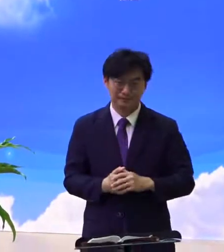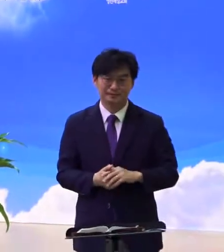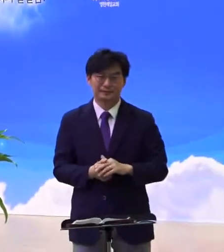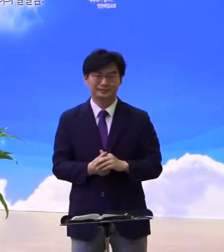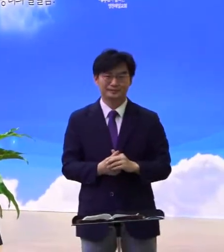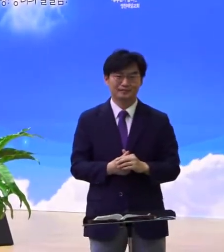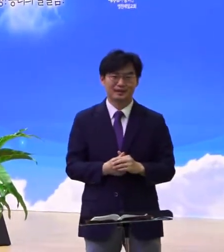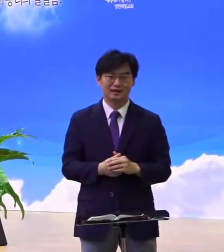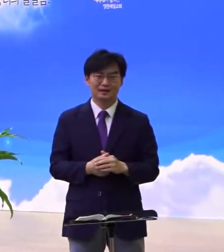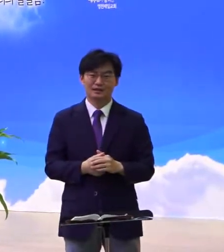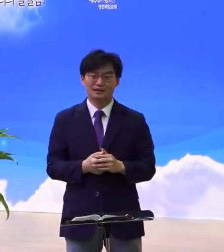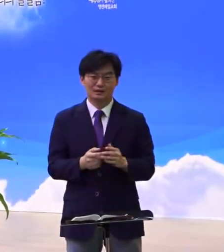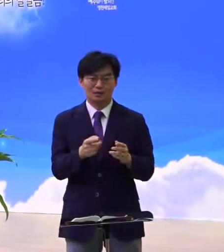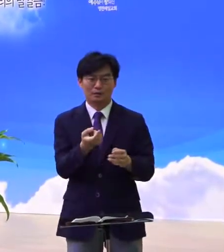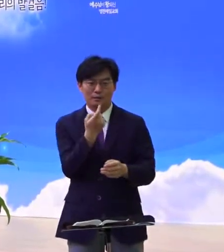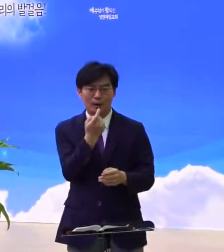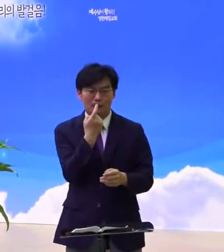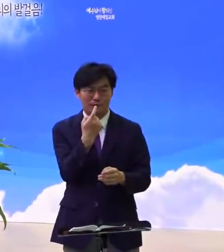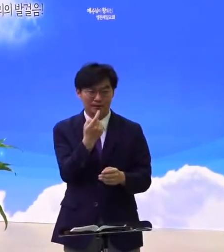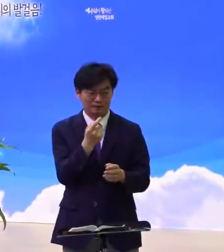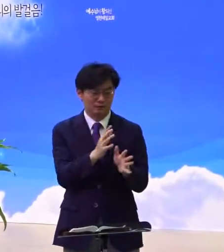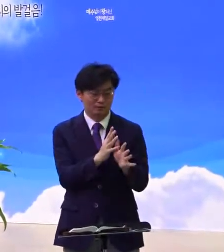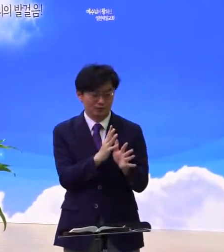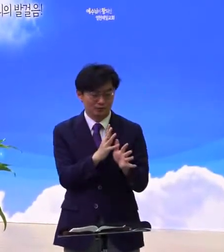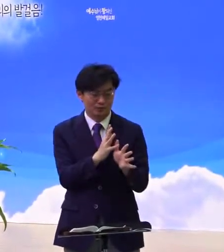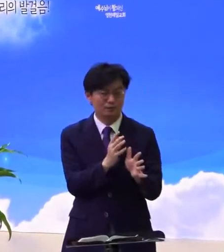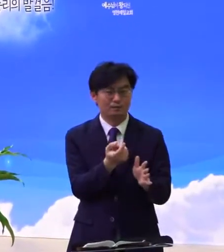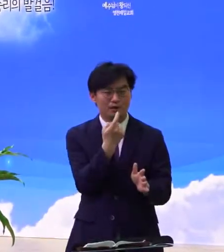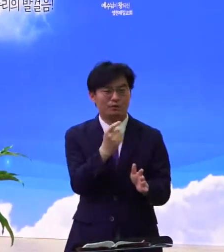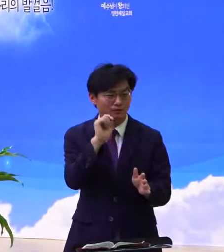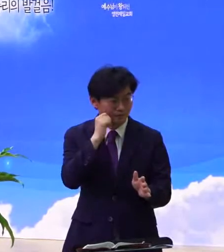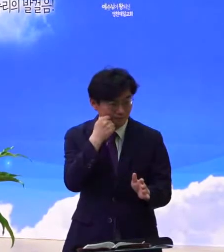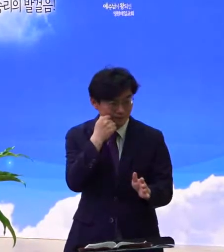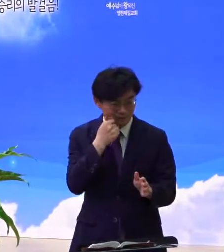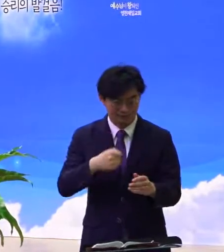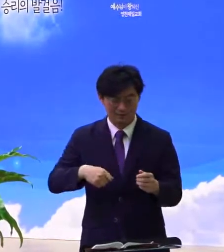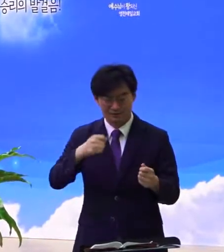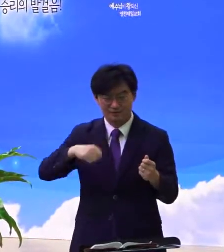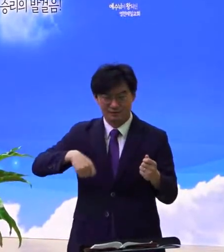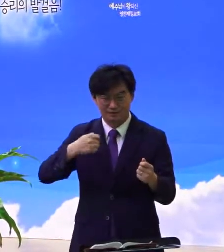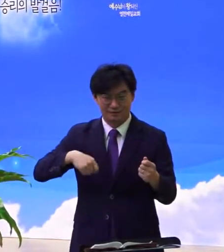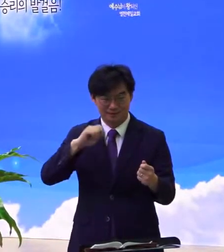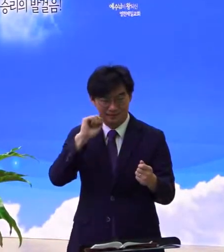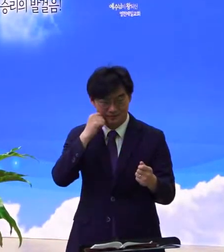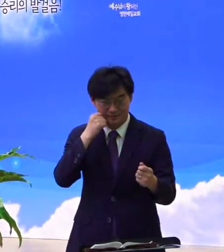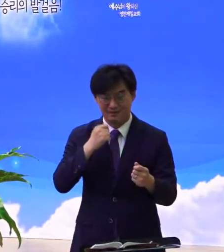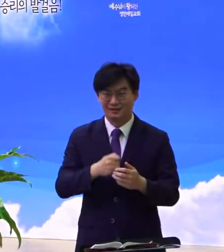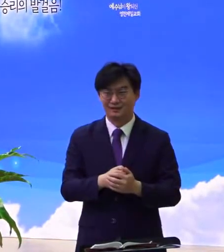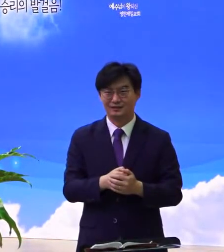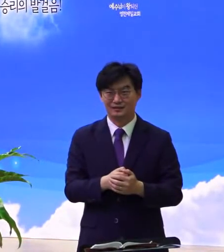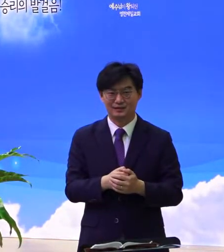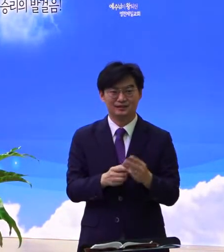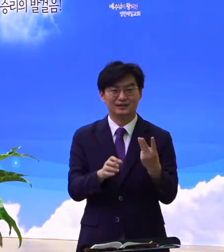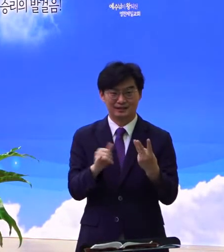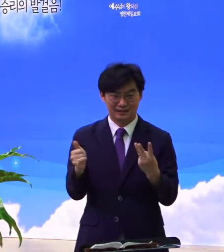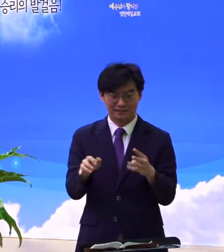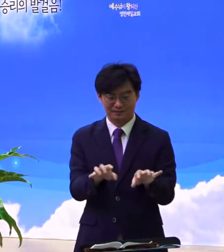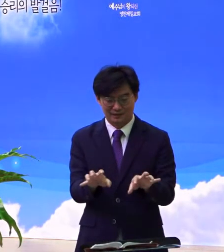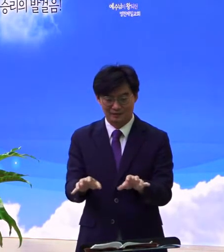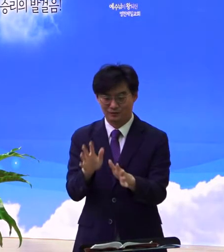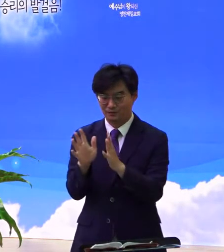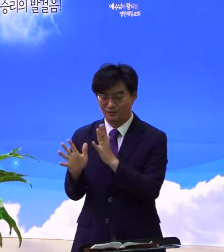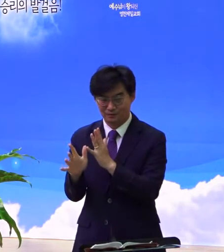정말 쉽게 들을 수 없는 클라리넷, 바이올린, 피아노의 협주였습니다. 다 우리 교회